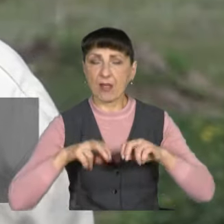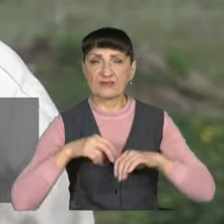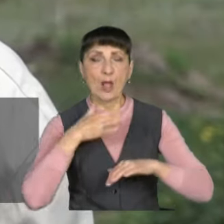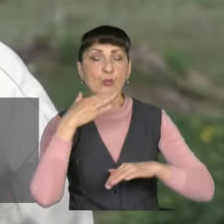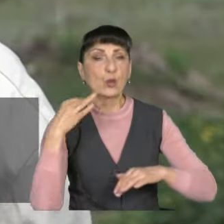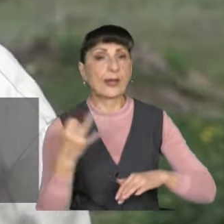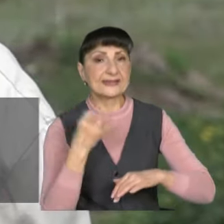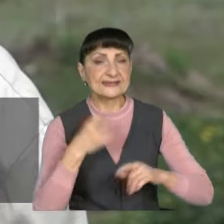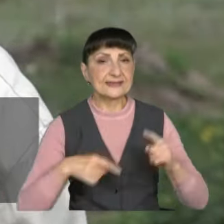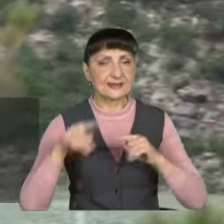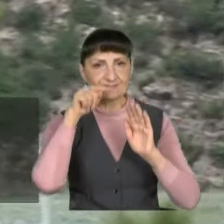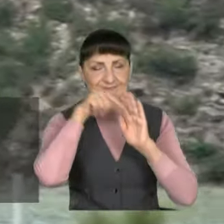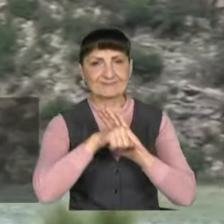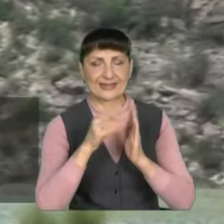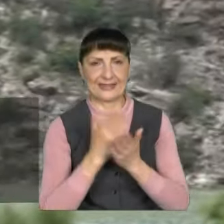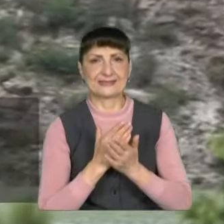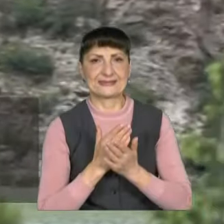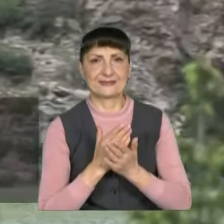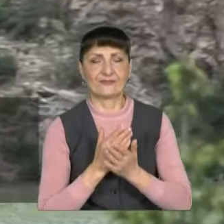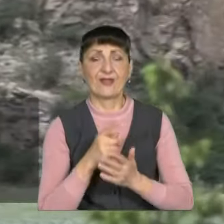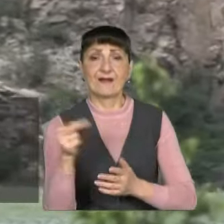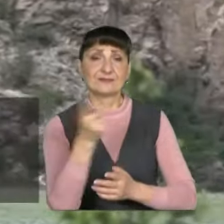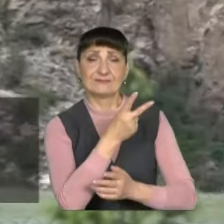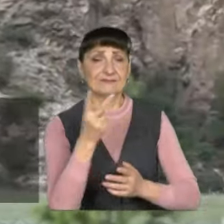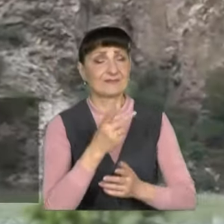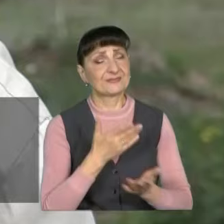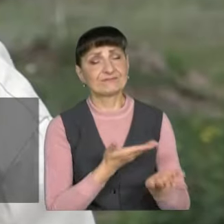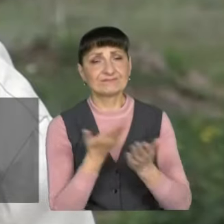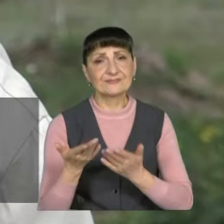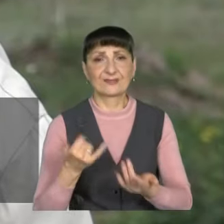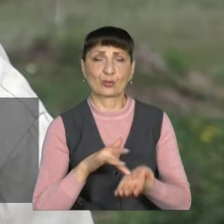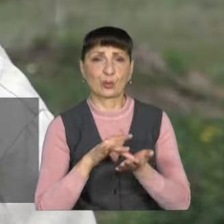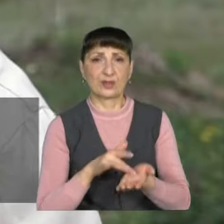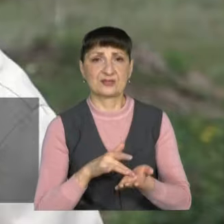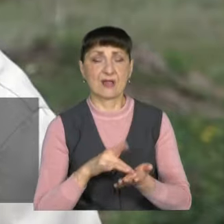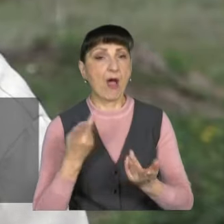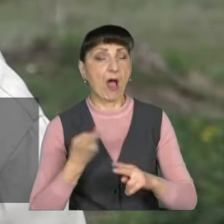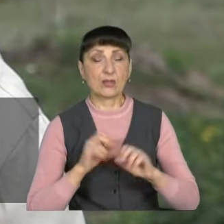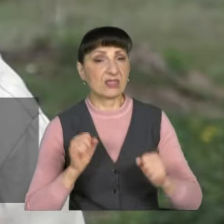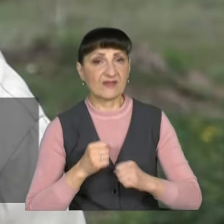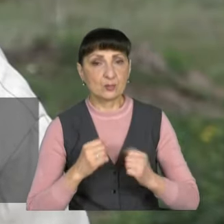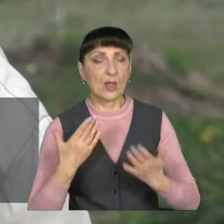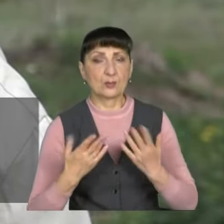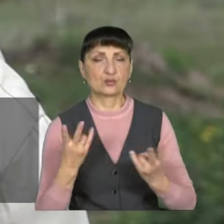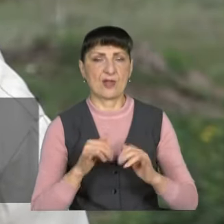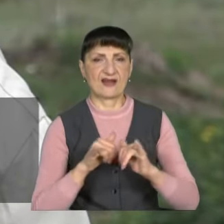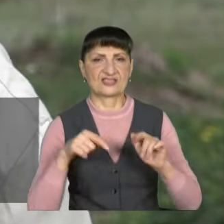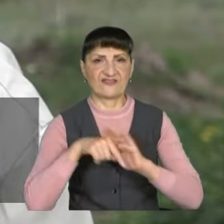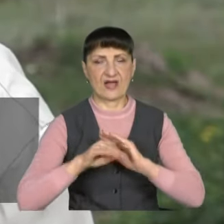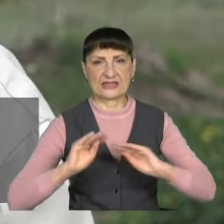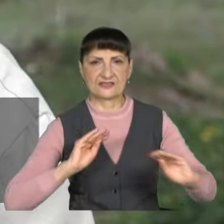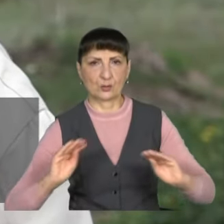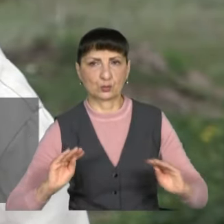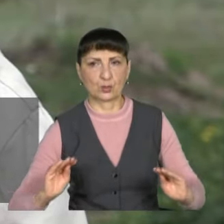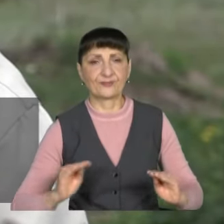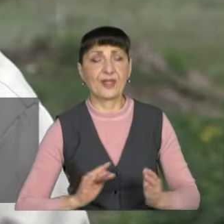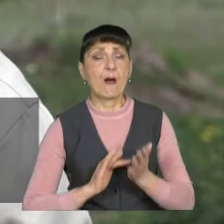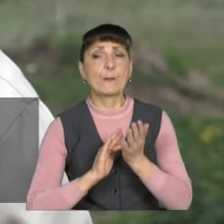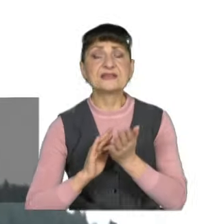проводить исследования. Все-таки много интересного скрывает эта местность. Было бы здорово привлечь сюда туристов, а это невозможно, если не